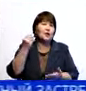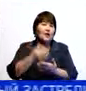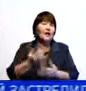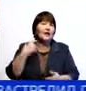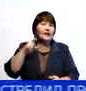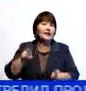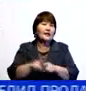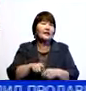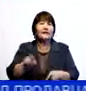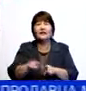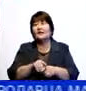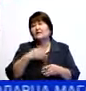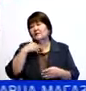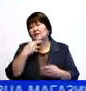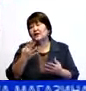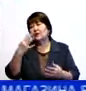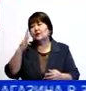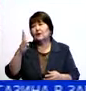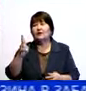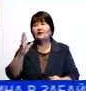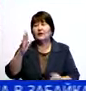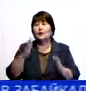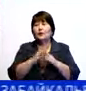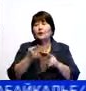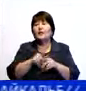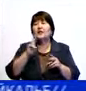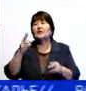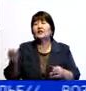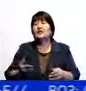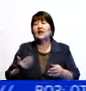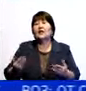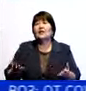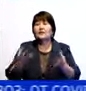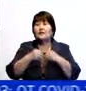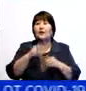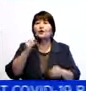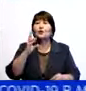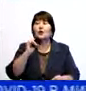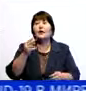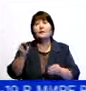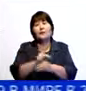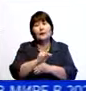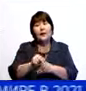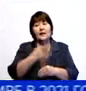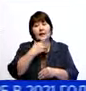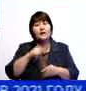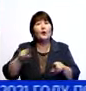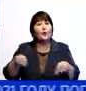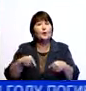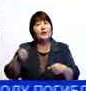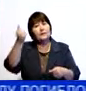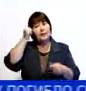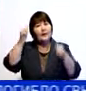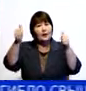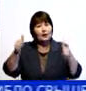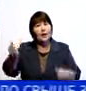Казлардинцев также расстраивает неухоженный вид 40-квартирного дома, в котором некогда жила семья Шукеновых. Предлагается привести его в порядок, установить мемориальную